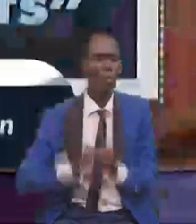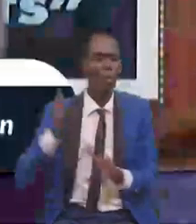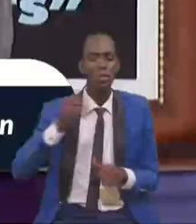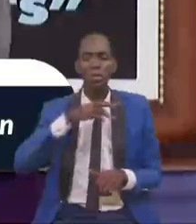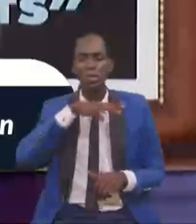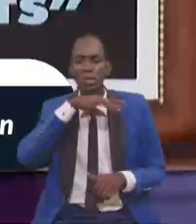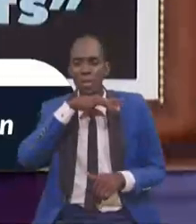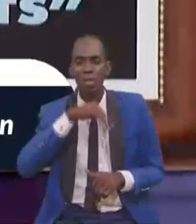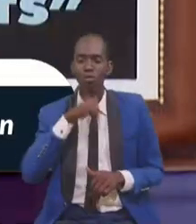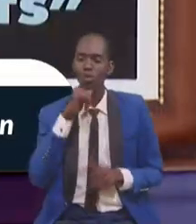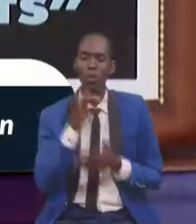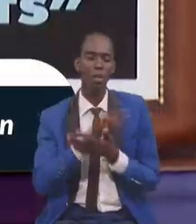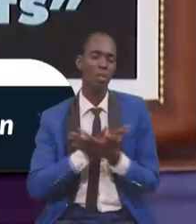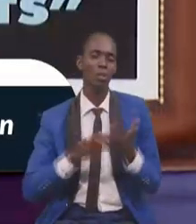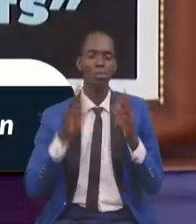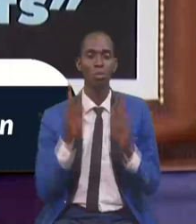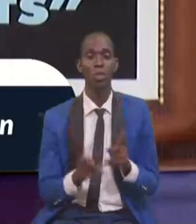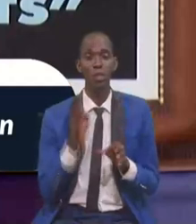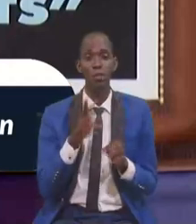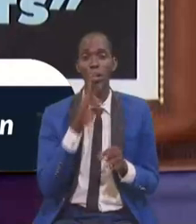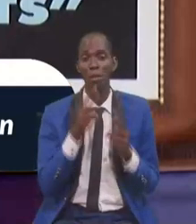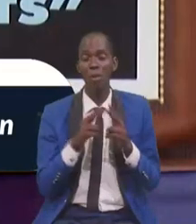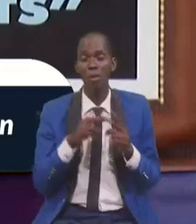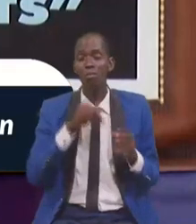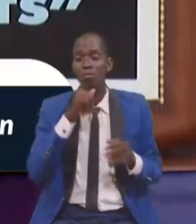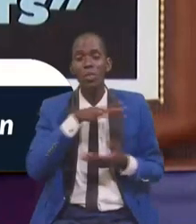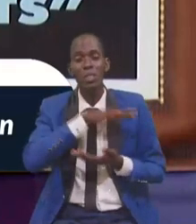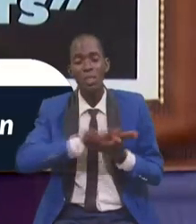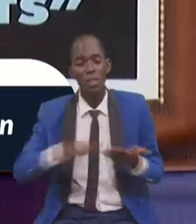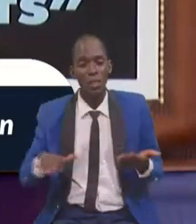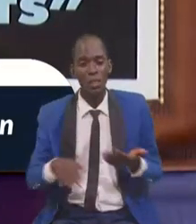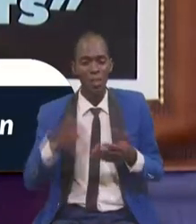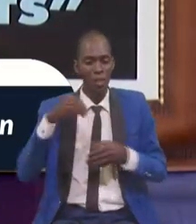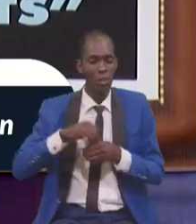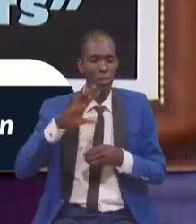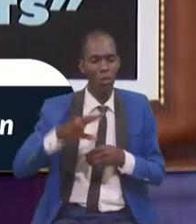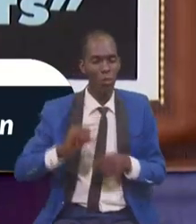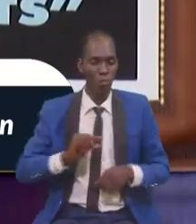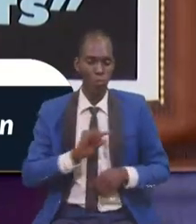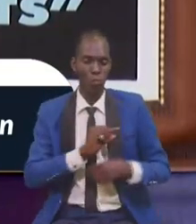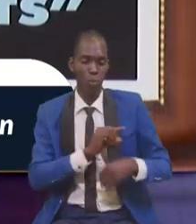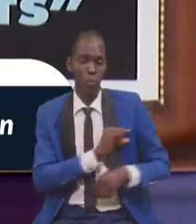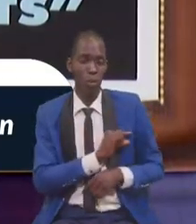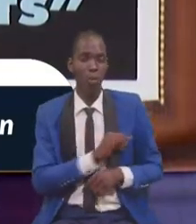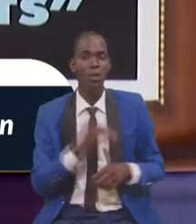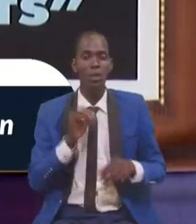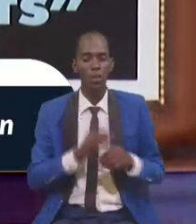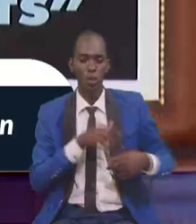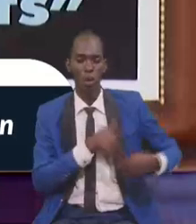purifie la personne la plus souillée et impure. Si vous êtes impur dans votre